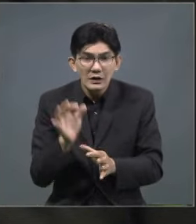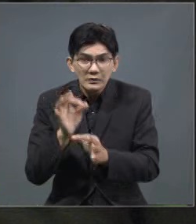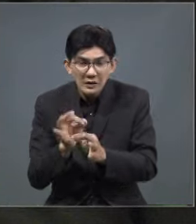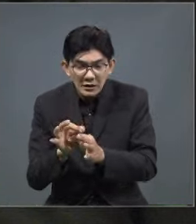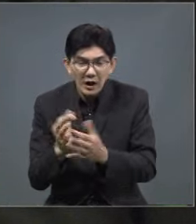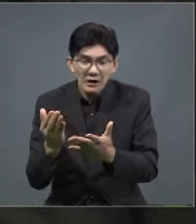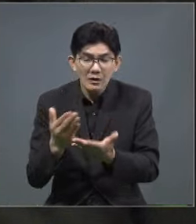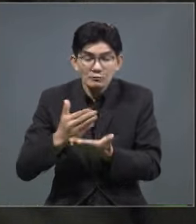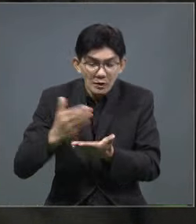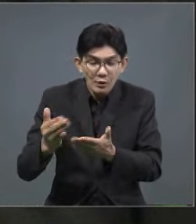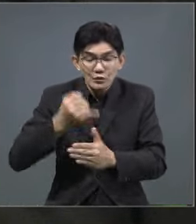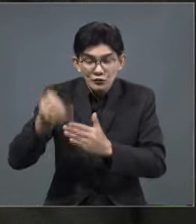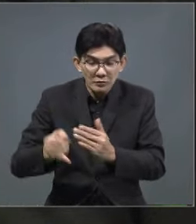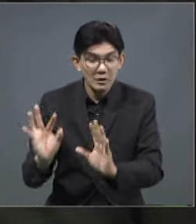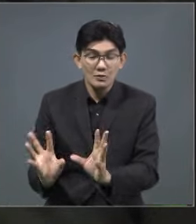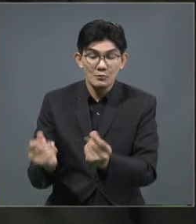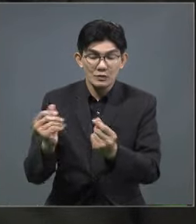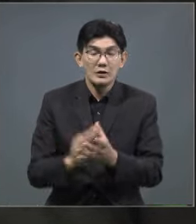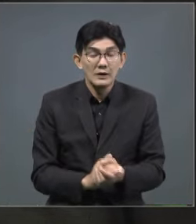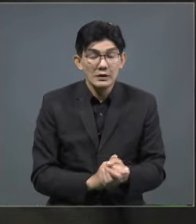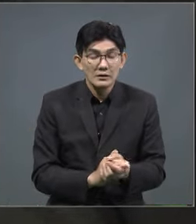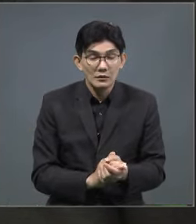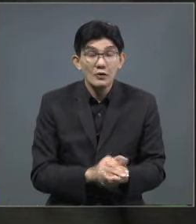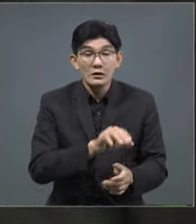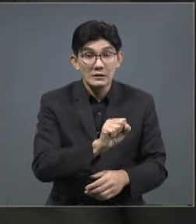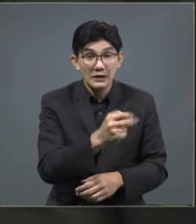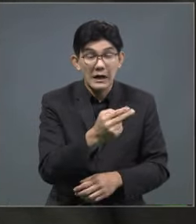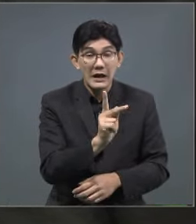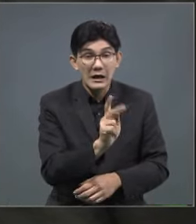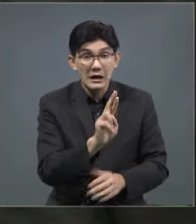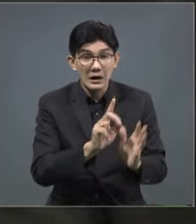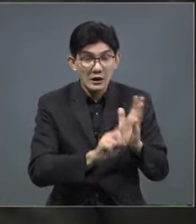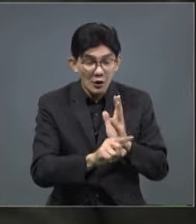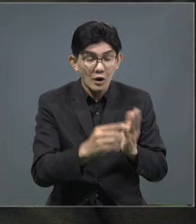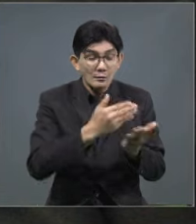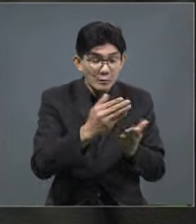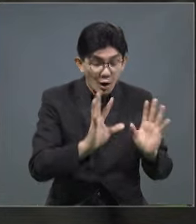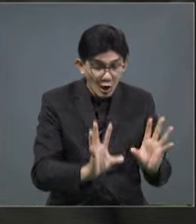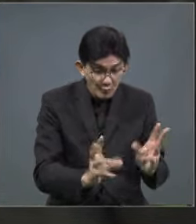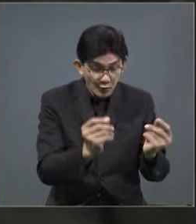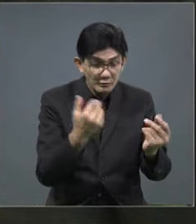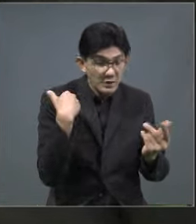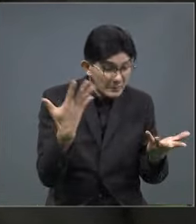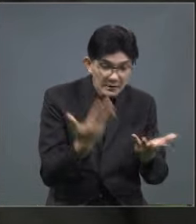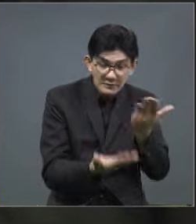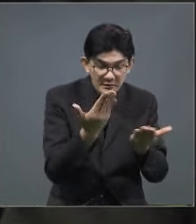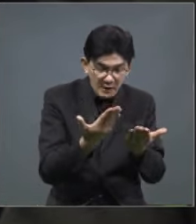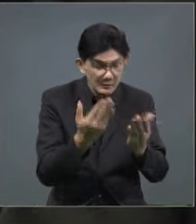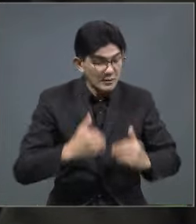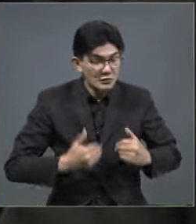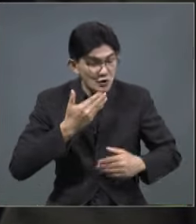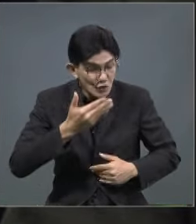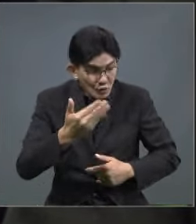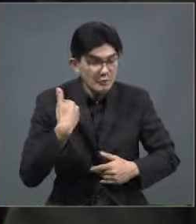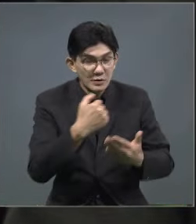จบหนี้ก็จบกันแต่สหกรณ์จะจบหนี้หรือไม่จบหนี้ก็ตามแต่เขาเป็นทั้งชีวิตและเป็นสวัสดิ